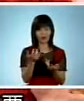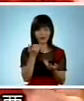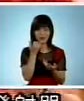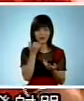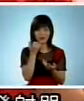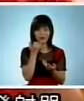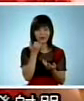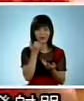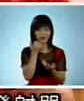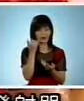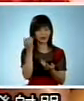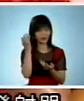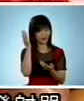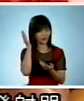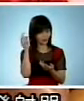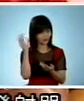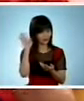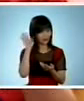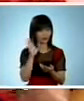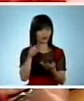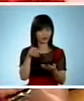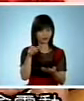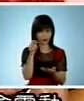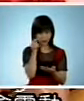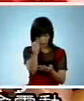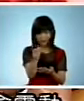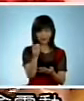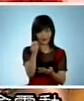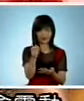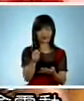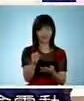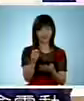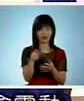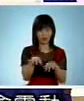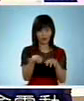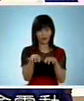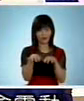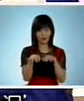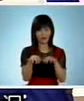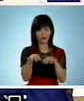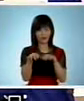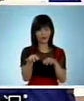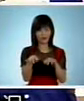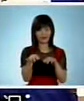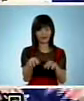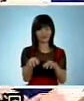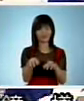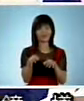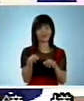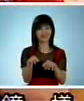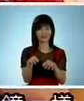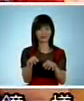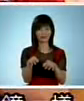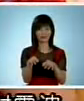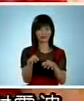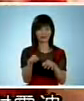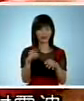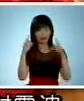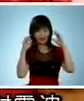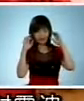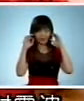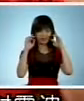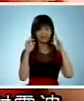望当然不要哈。我们在外面有发射器，我们一按哈， 他就马上 他振动器就会震动， 然后就知道有 状况，就等于是一个闹钟一样。